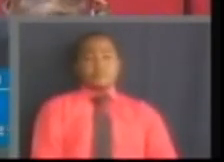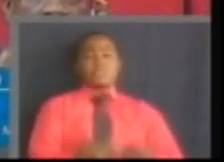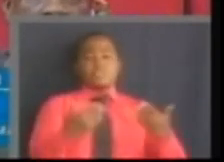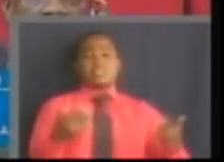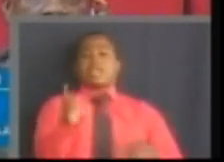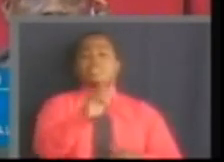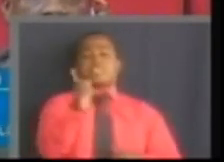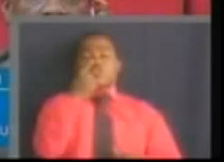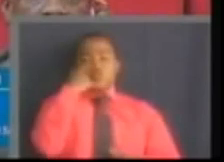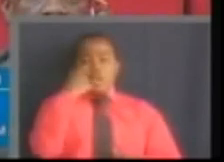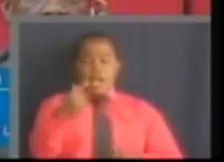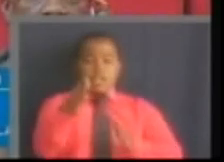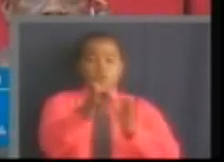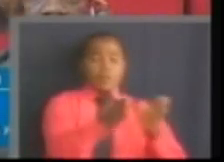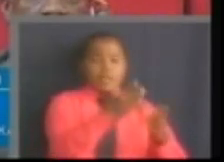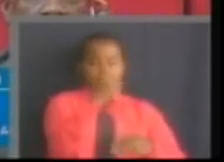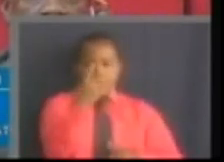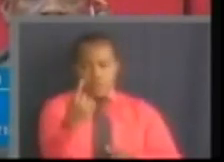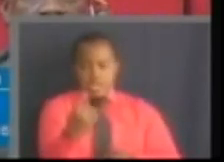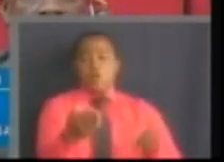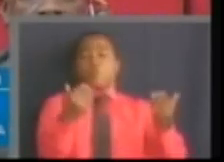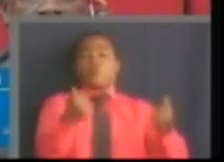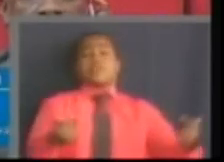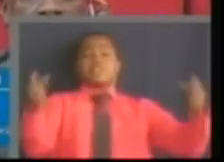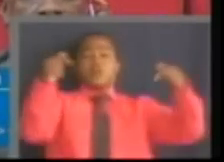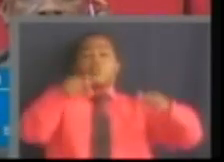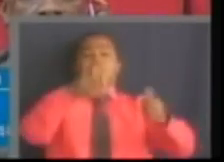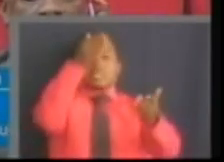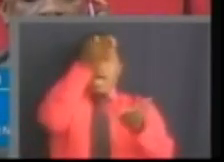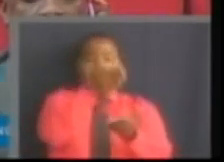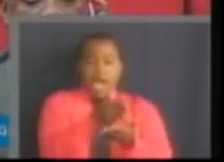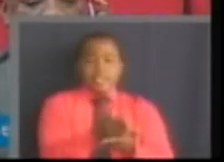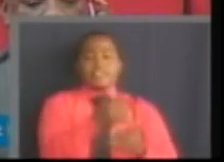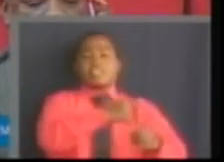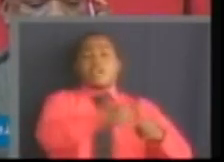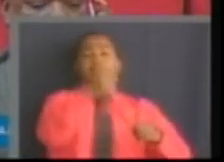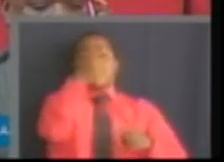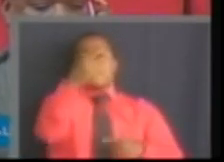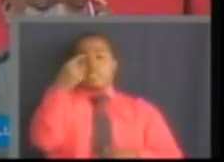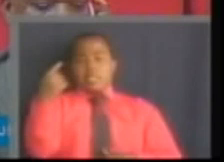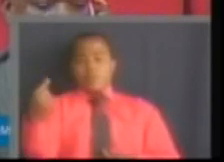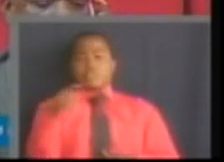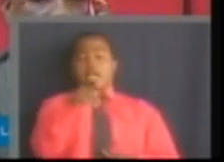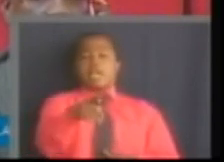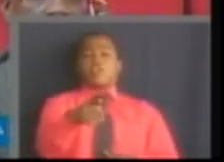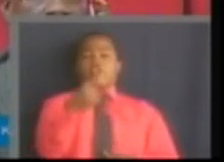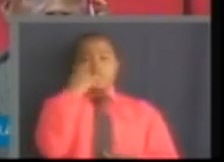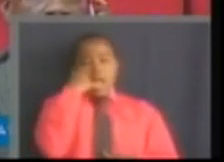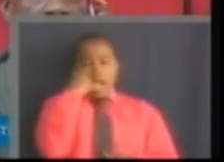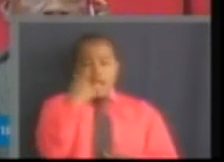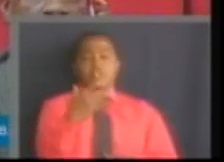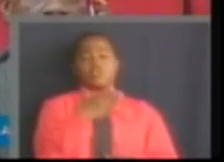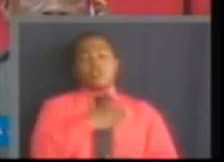upande mmoja tu ili kuleta haki ile ya 201. Kwa hivyo hilo ni angalizo langu, pengine kamati za